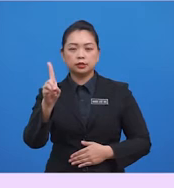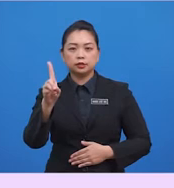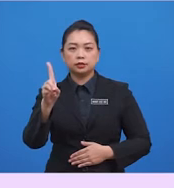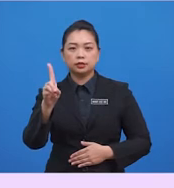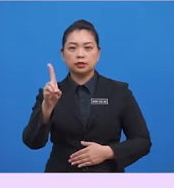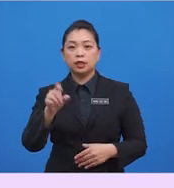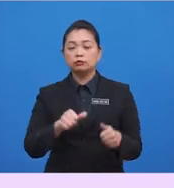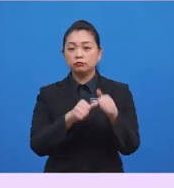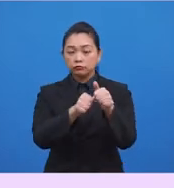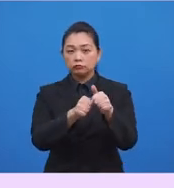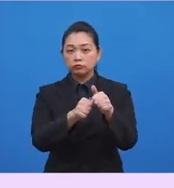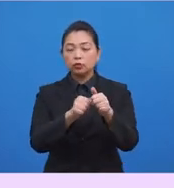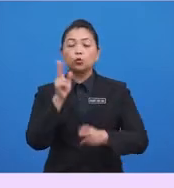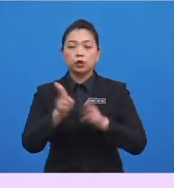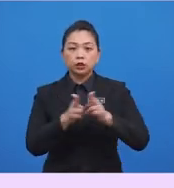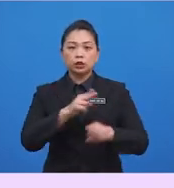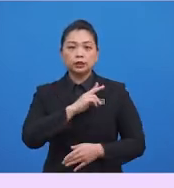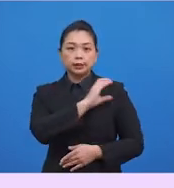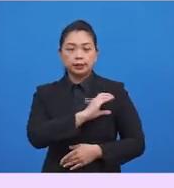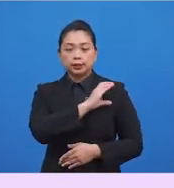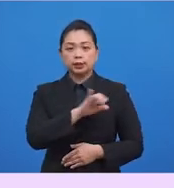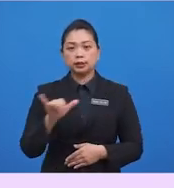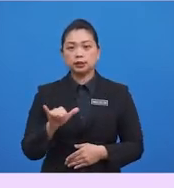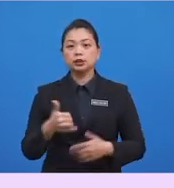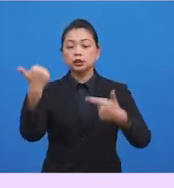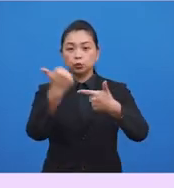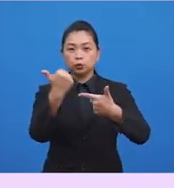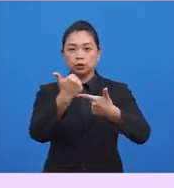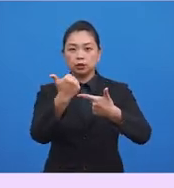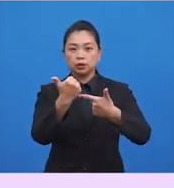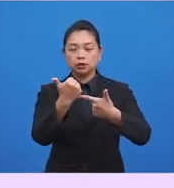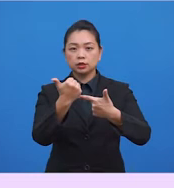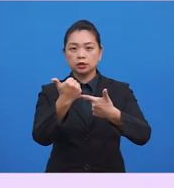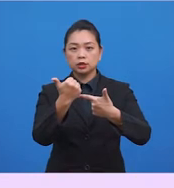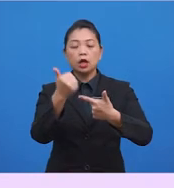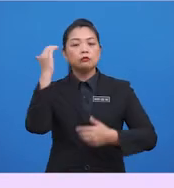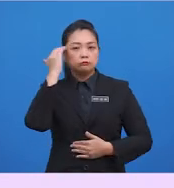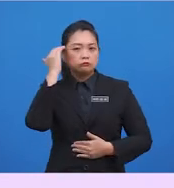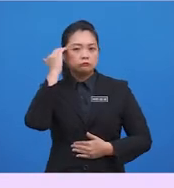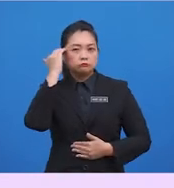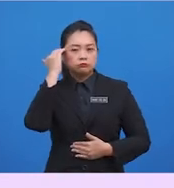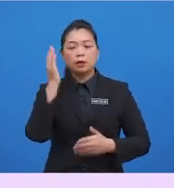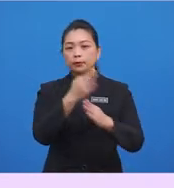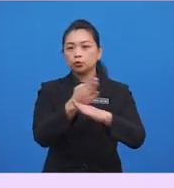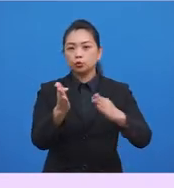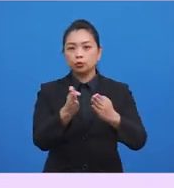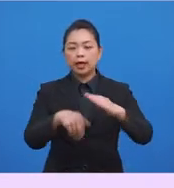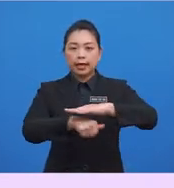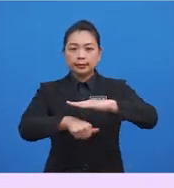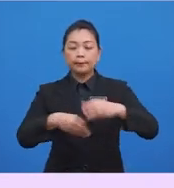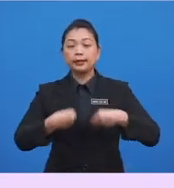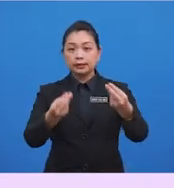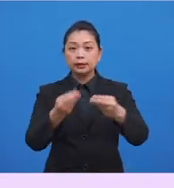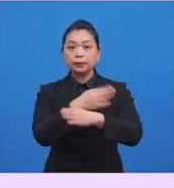dimensi berdasarkan huraian ciri-cirinya. Kedua, mengenal pasti bentuk asas bagi